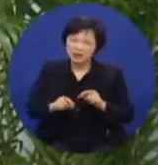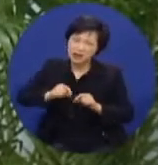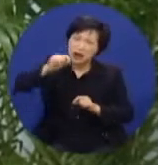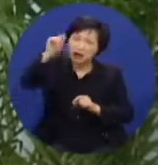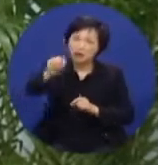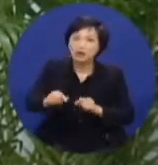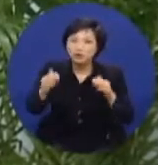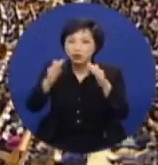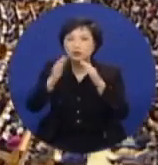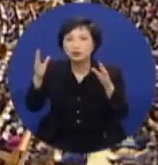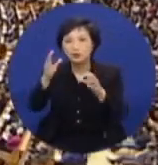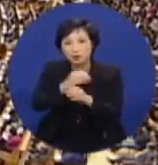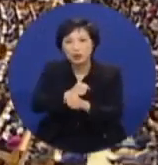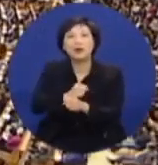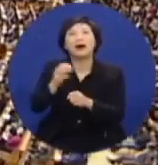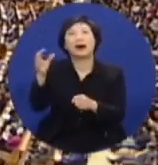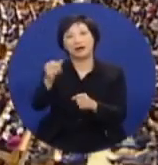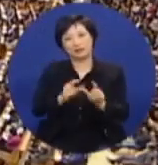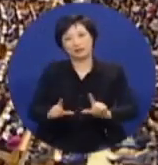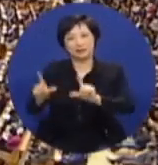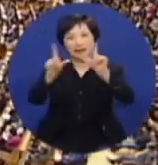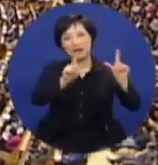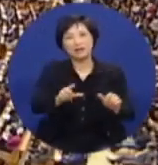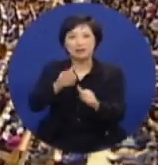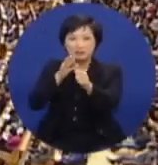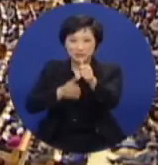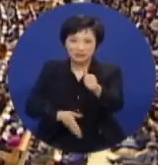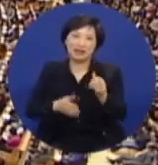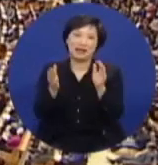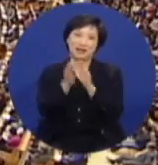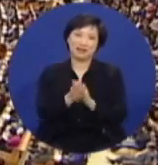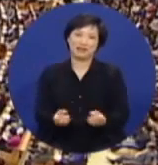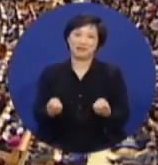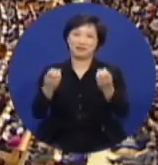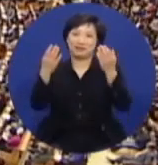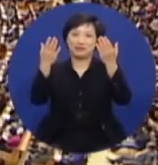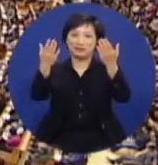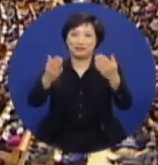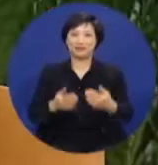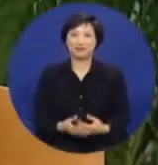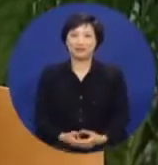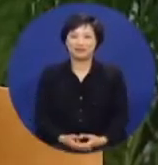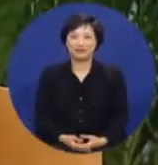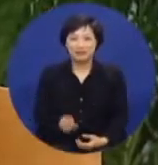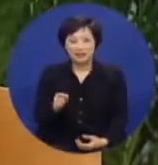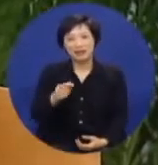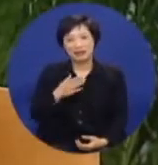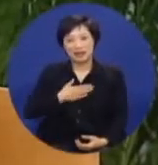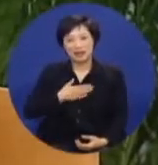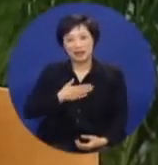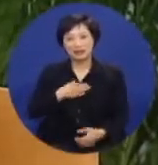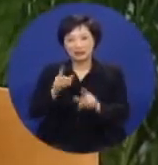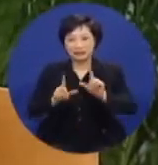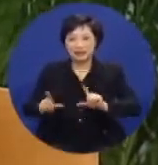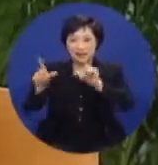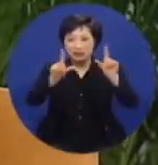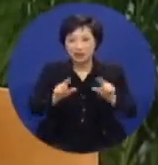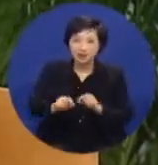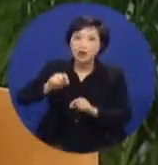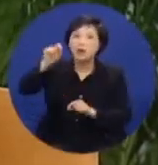가지고 살다가 예 할렐루야 크게 내가 영원히 살아야 할